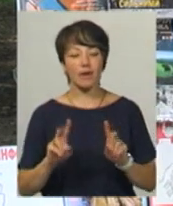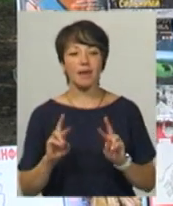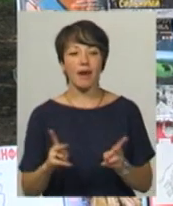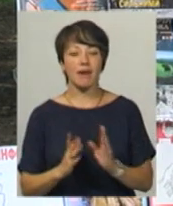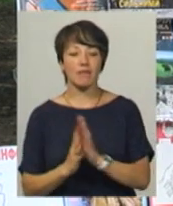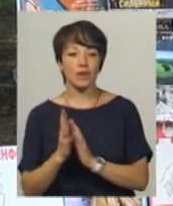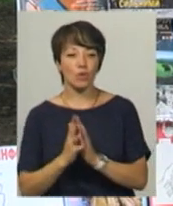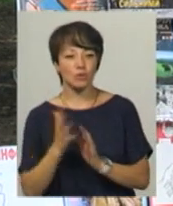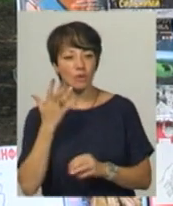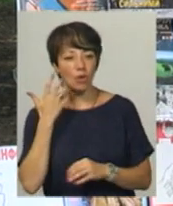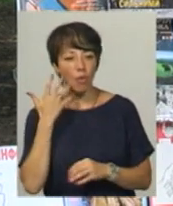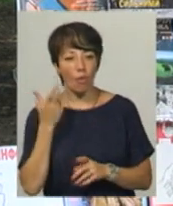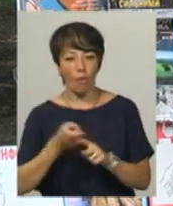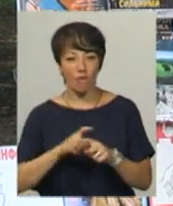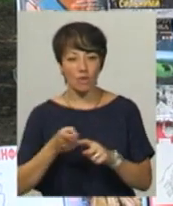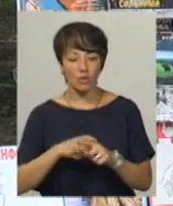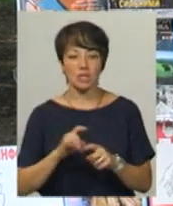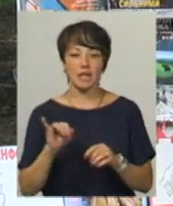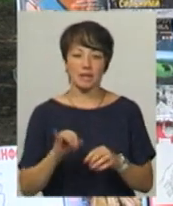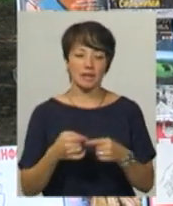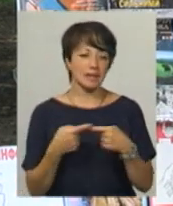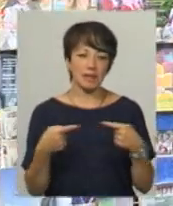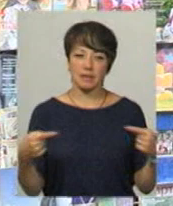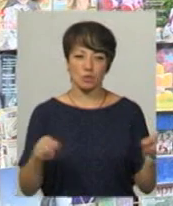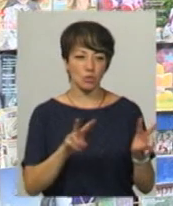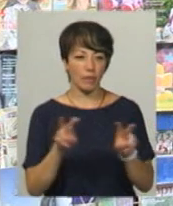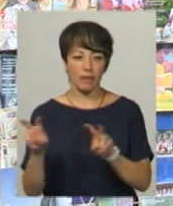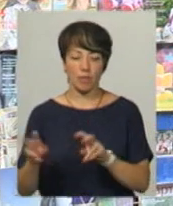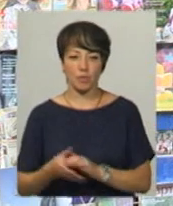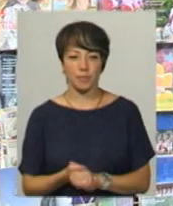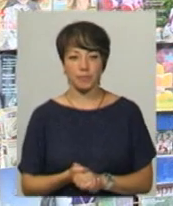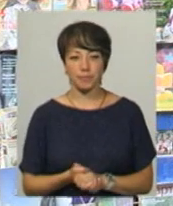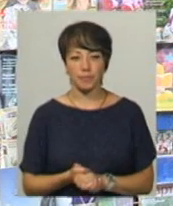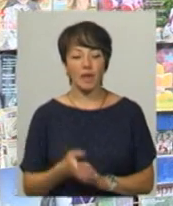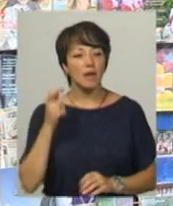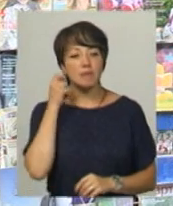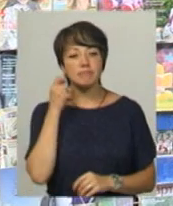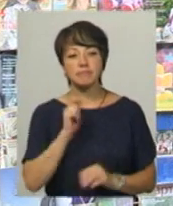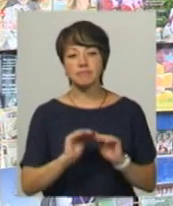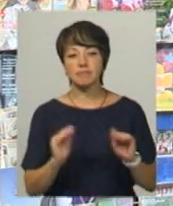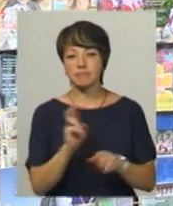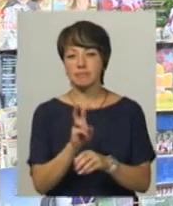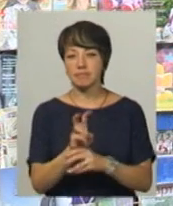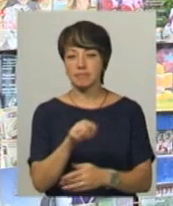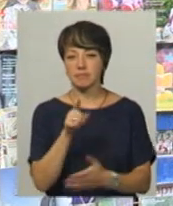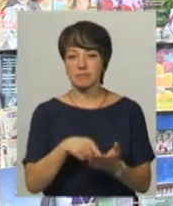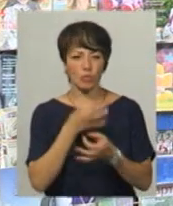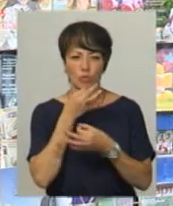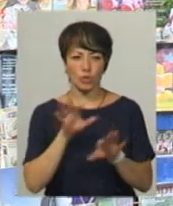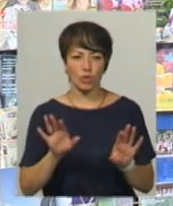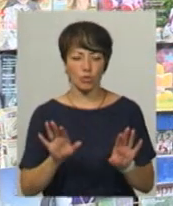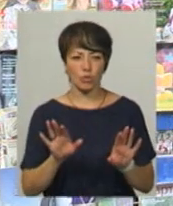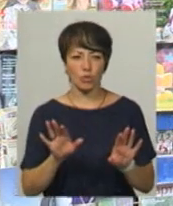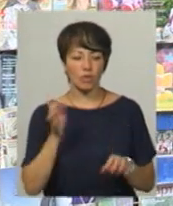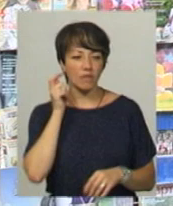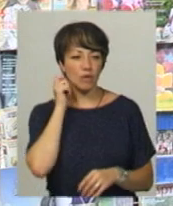вирощувати овочі і взагалі на різну тему. Читачі якого віку до вас приходять? Ну, будь-якого